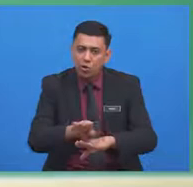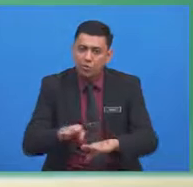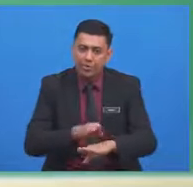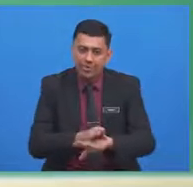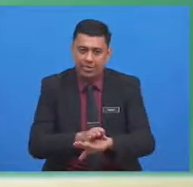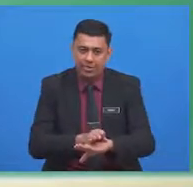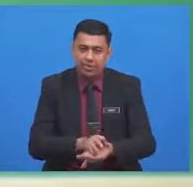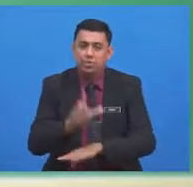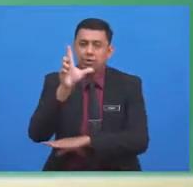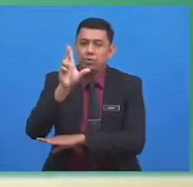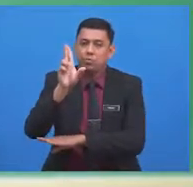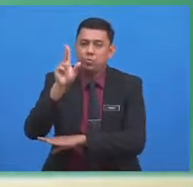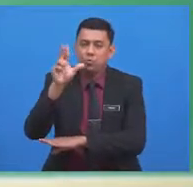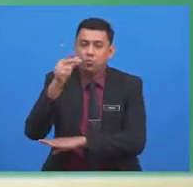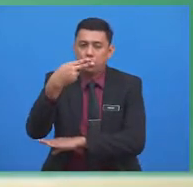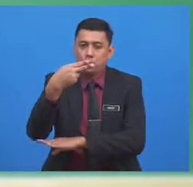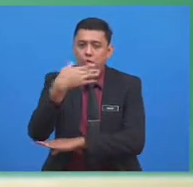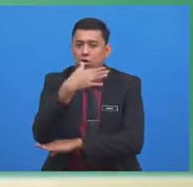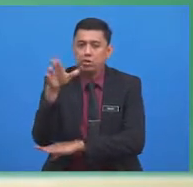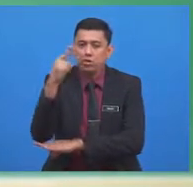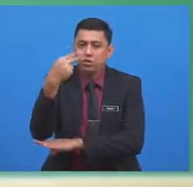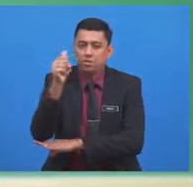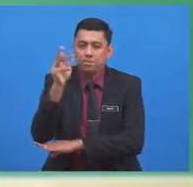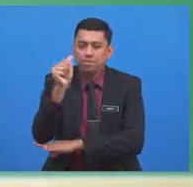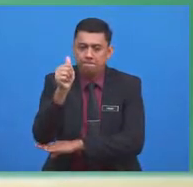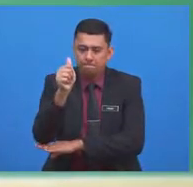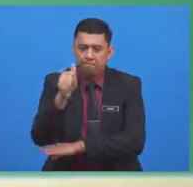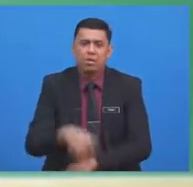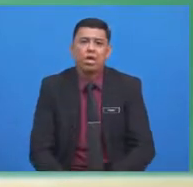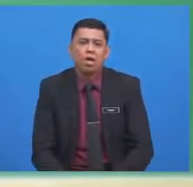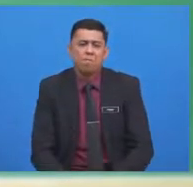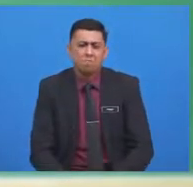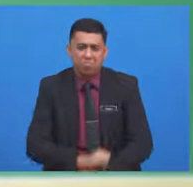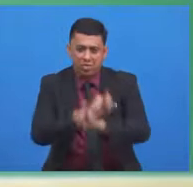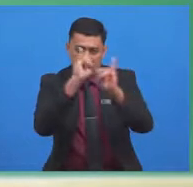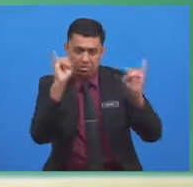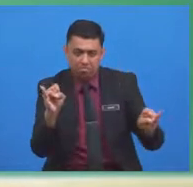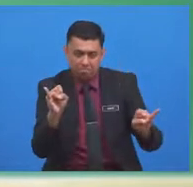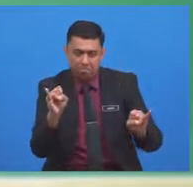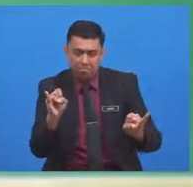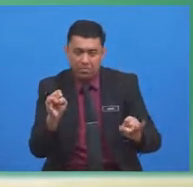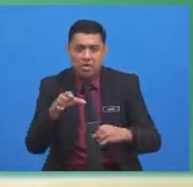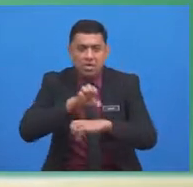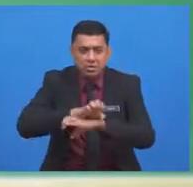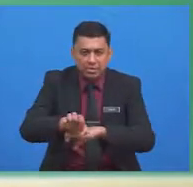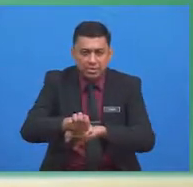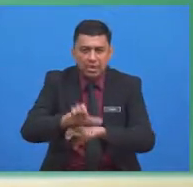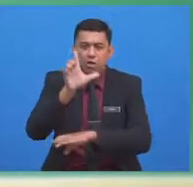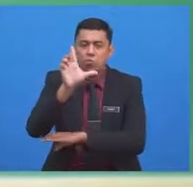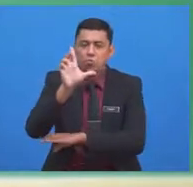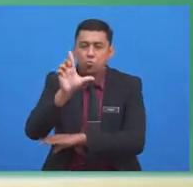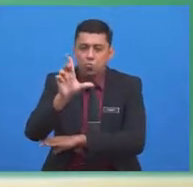Dan yang keempat, menjelaskan kesan luluh hawa terhadap pembentukan landscape dan aktiviti